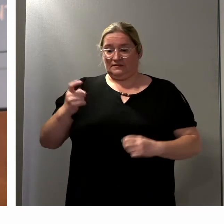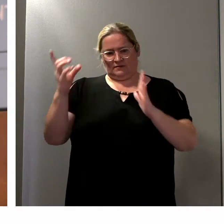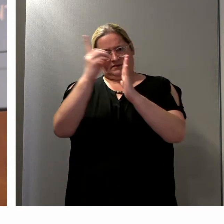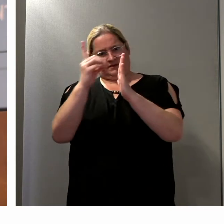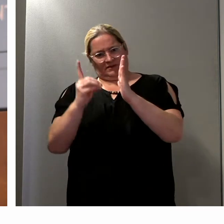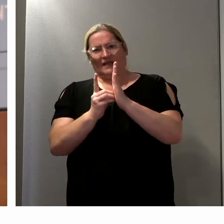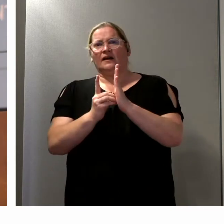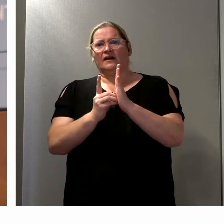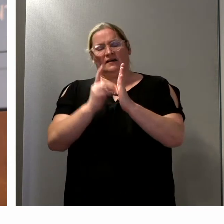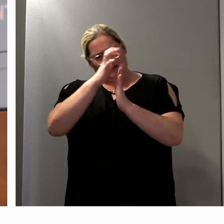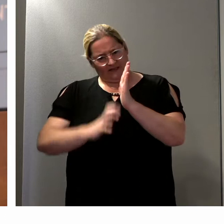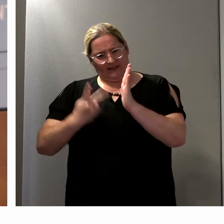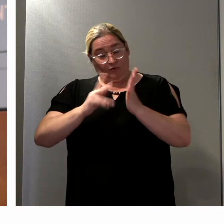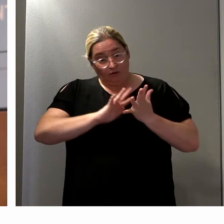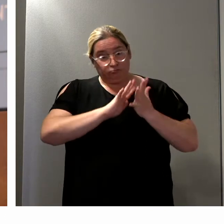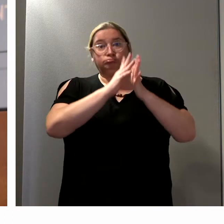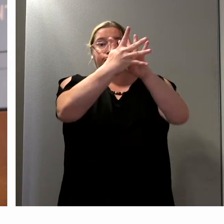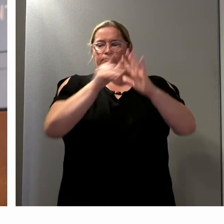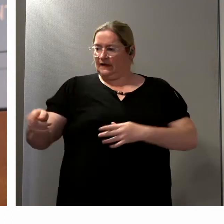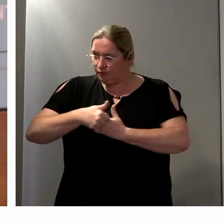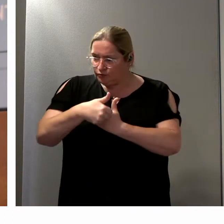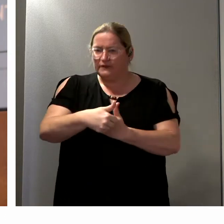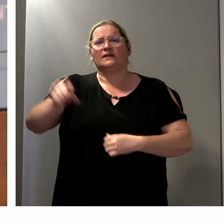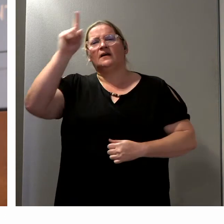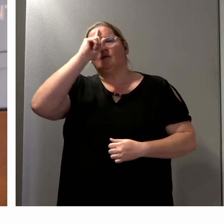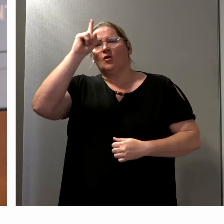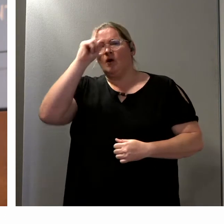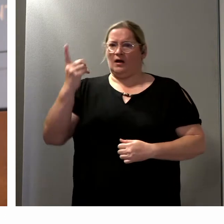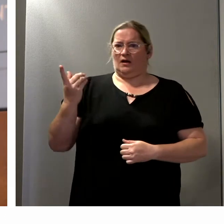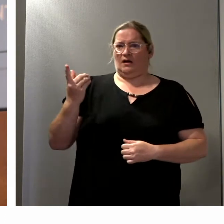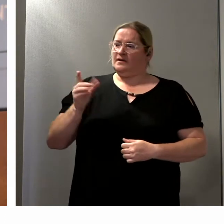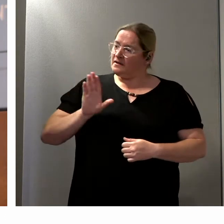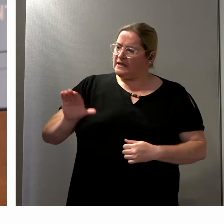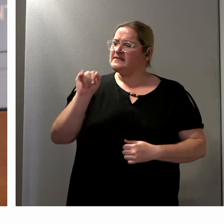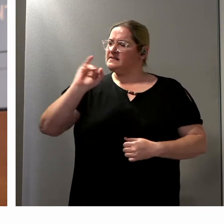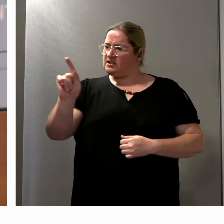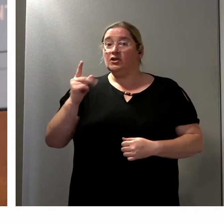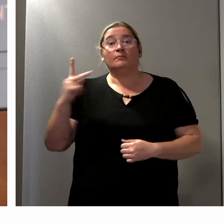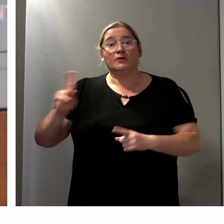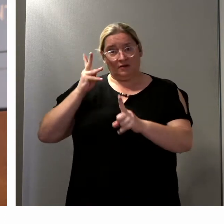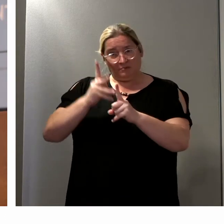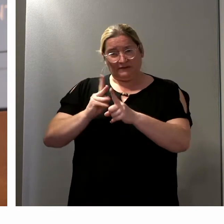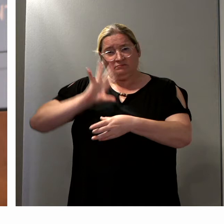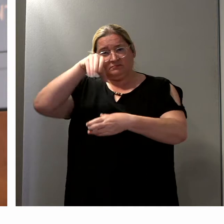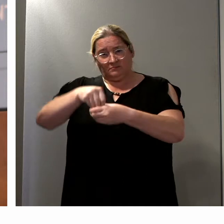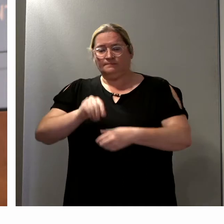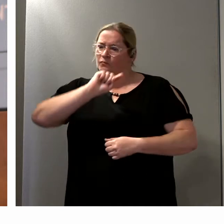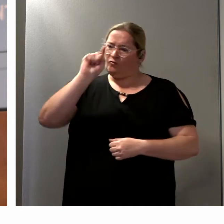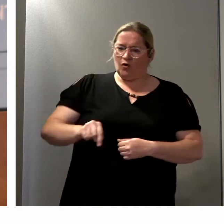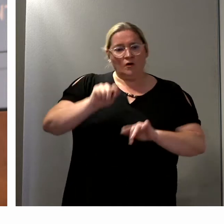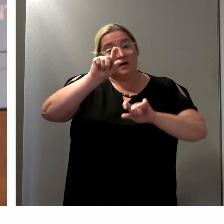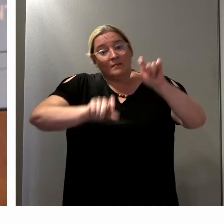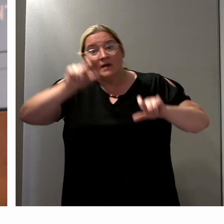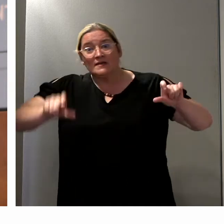décret, puisque le système d'information du gouvernement, ça fait partie de ses missions en propre, veille à l'accessibilité aux